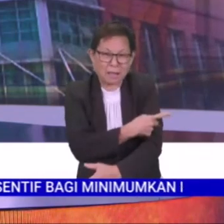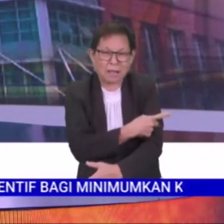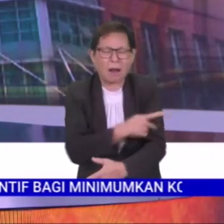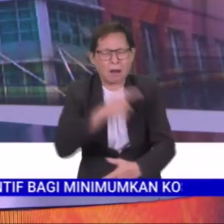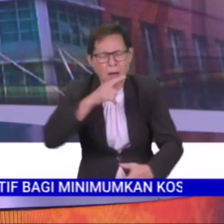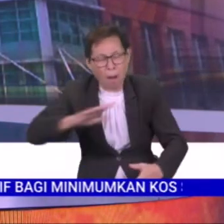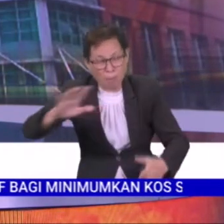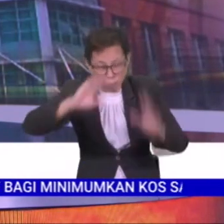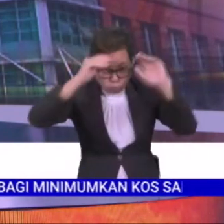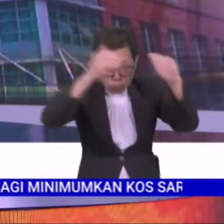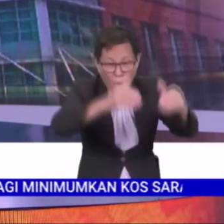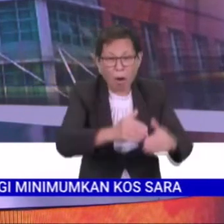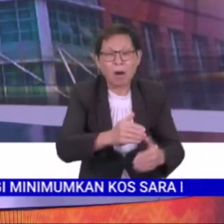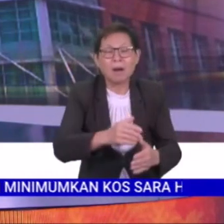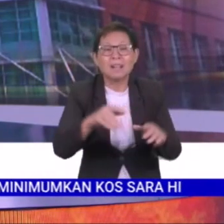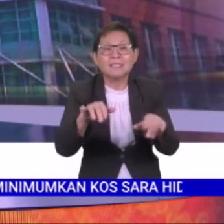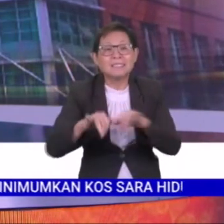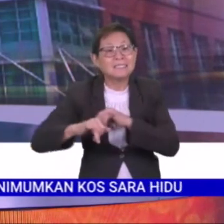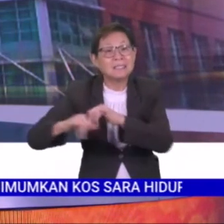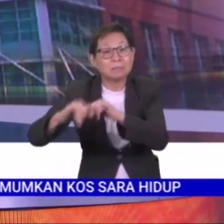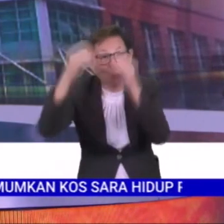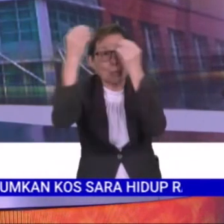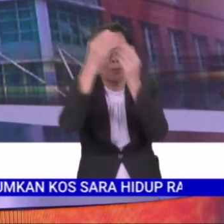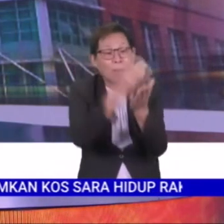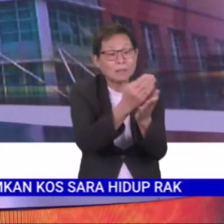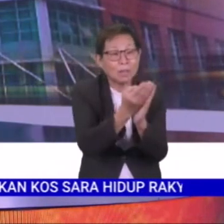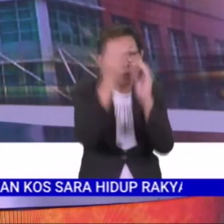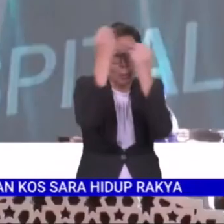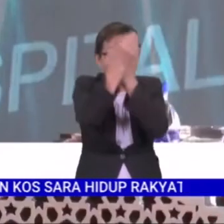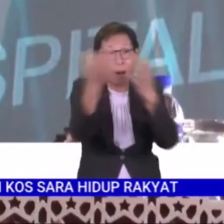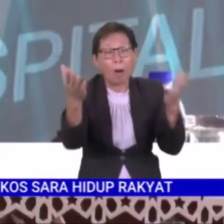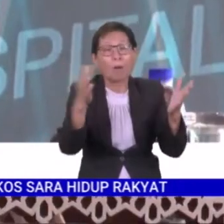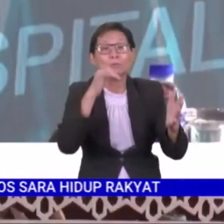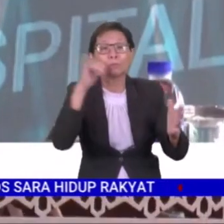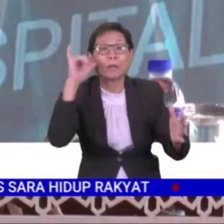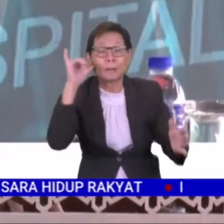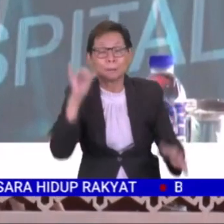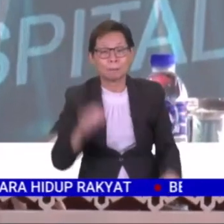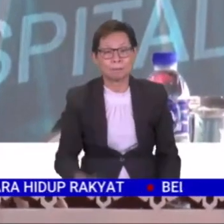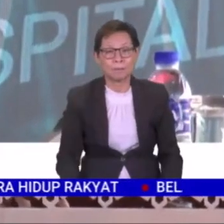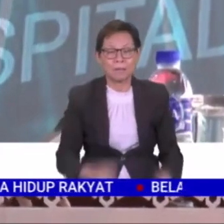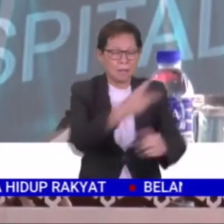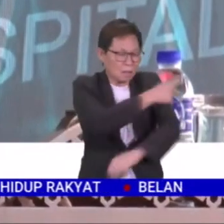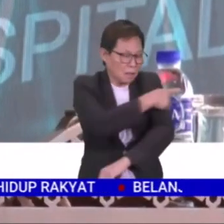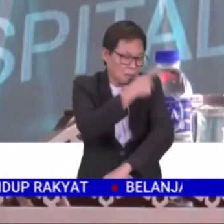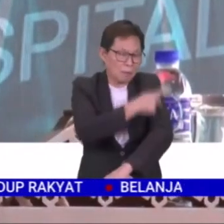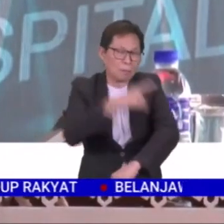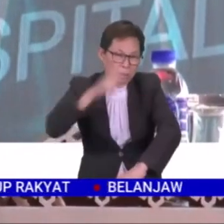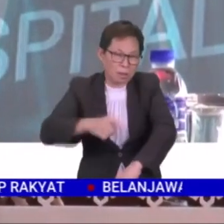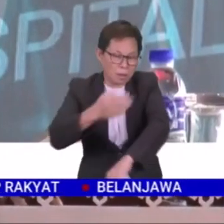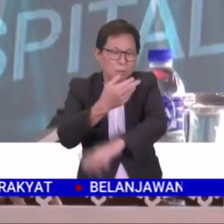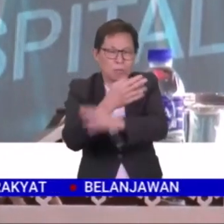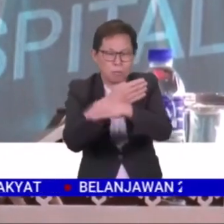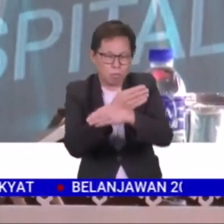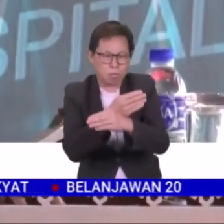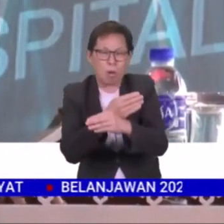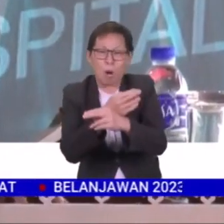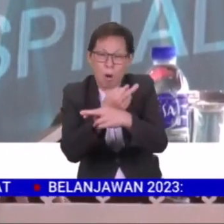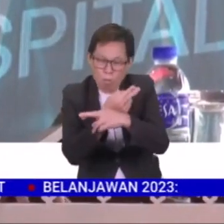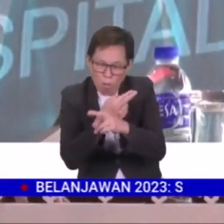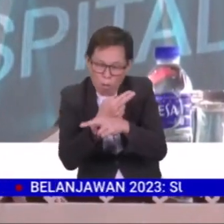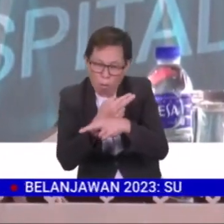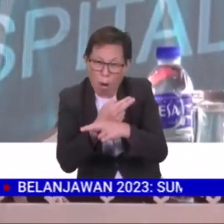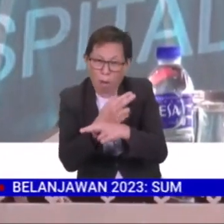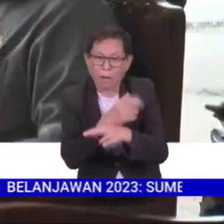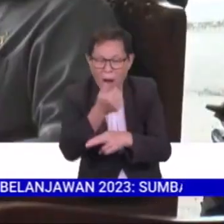pengumuman 2023 yang diumumkan semalam klinik-klinik tersebut melukai kencur naik taraf infrastruktur dan